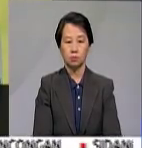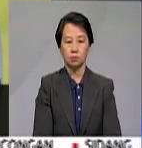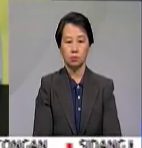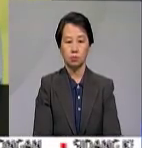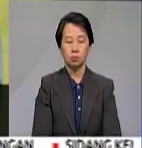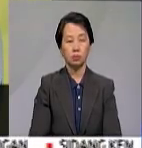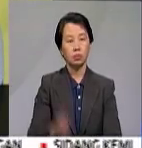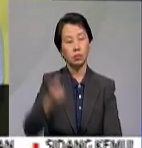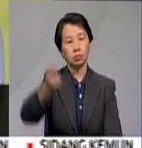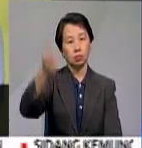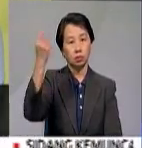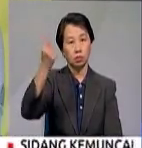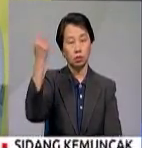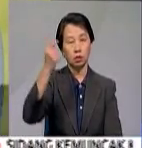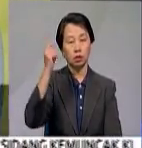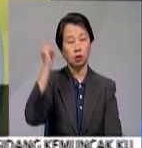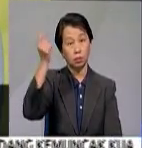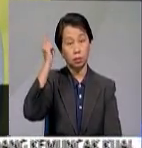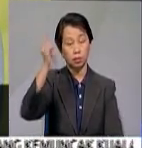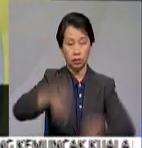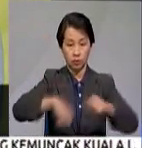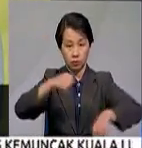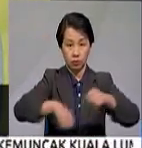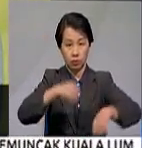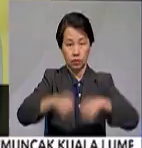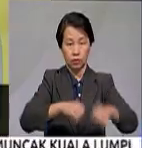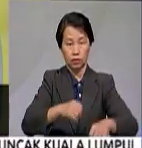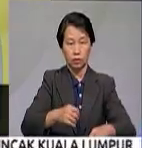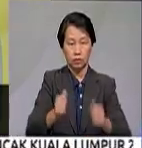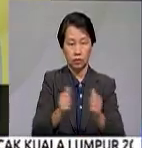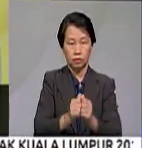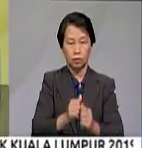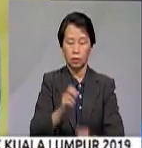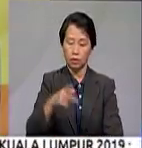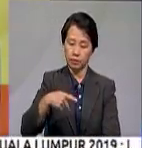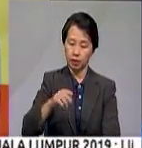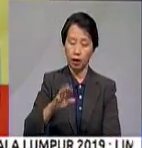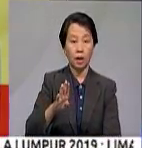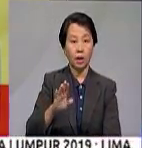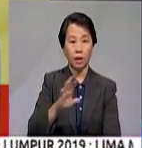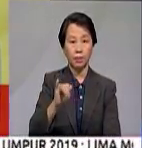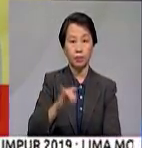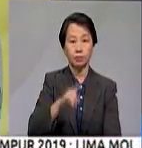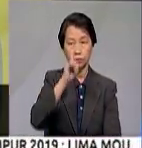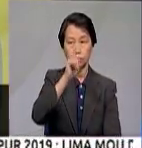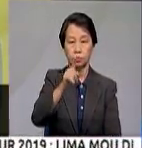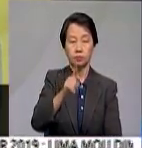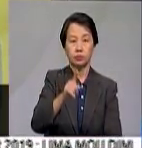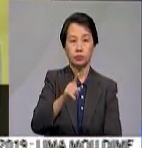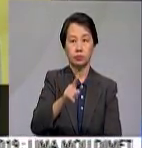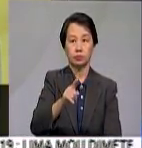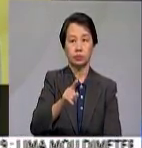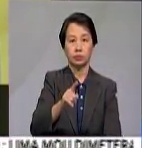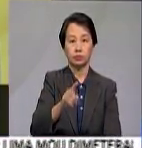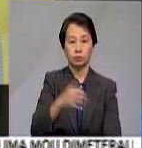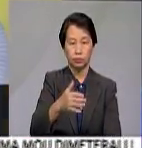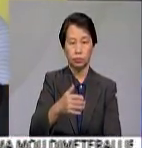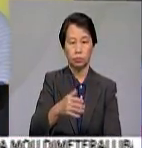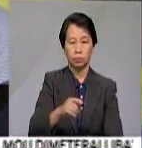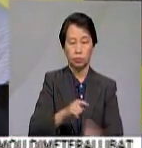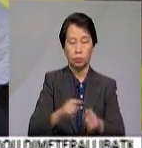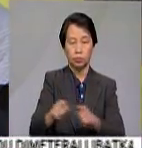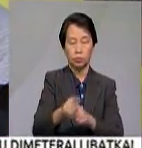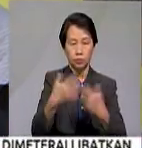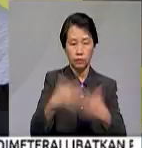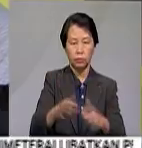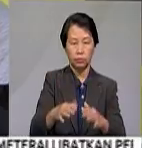Dan tadi punya lumba tadi punya plan pada awal dan sampai ke habis memang berhasil dan memang kita sekarang untuk